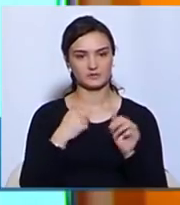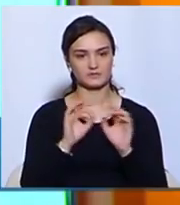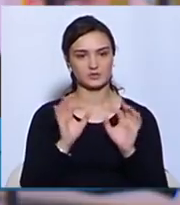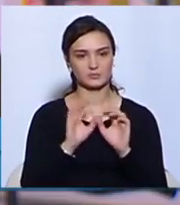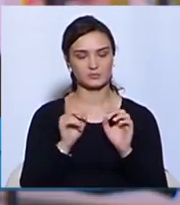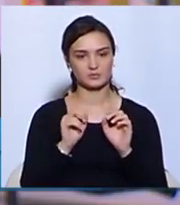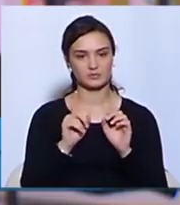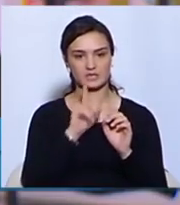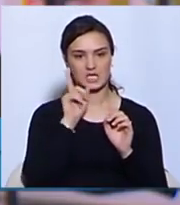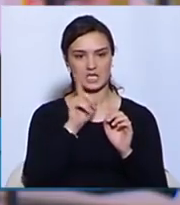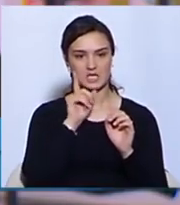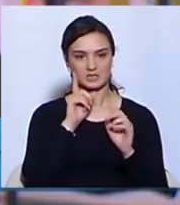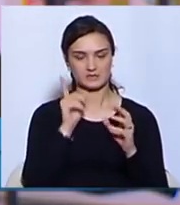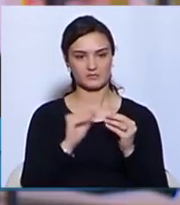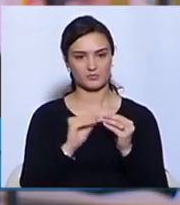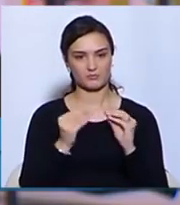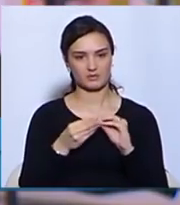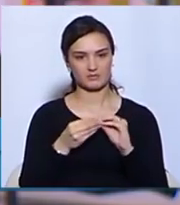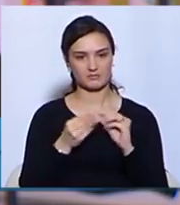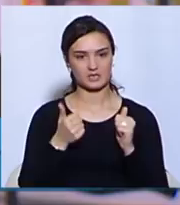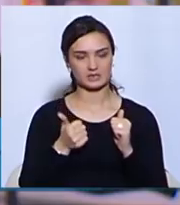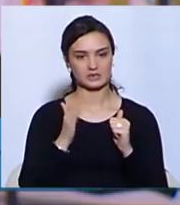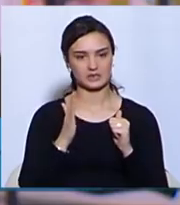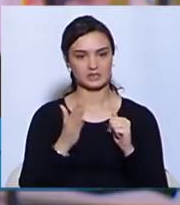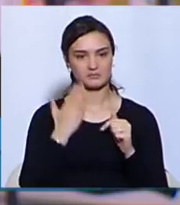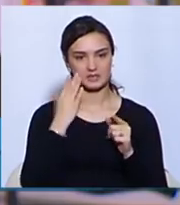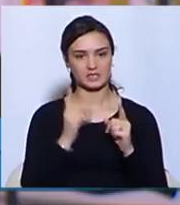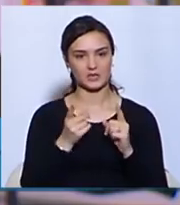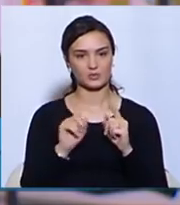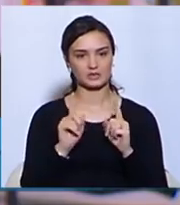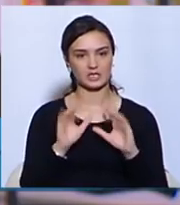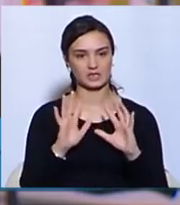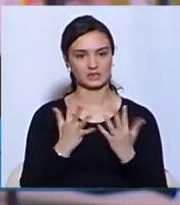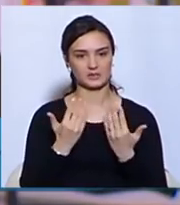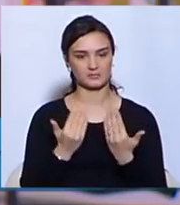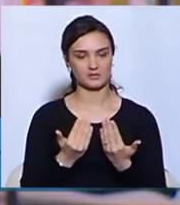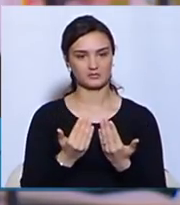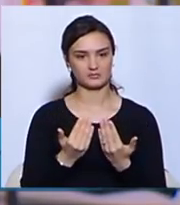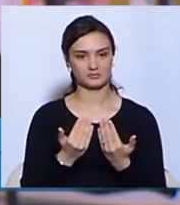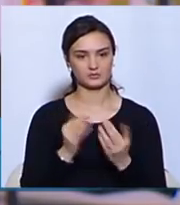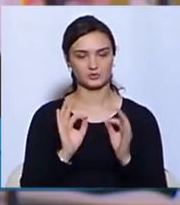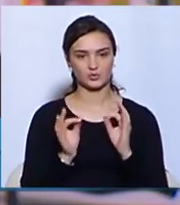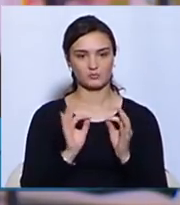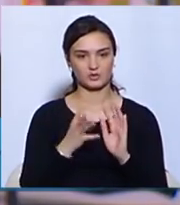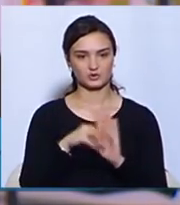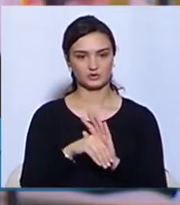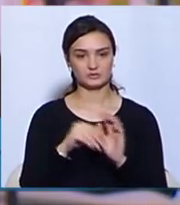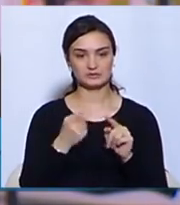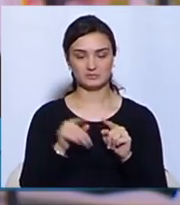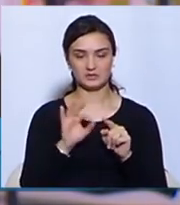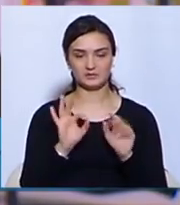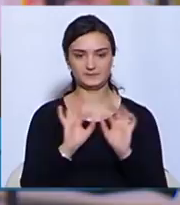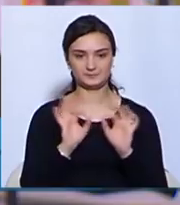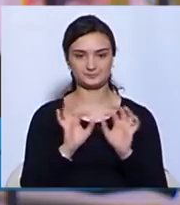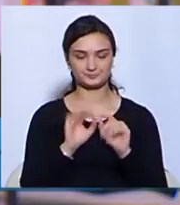ვსაუბრობთ, რომ გაახალგაზრდავდა პრობლემა, კარგი იქნება რეალურად რა ხდება. დია. ნორმაში. იმაზე